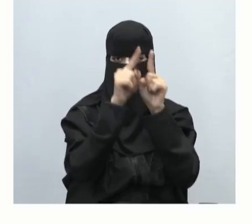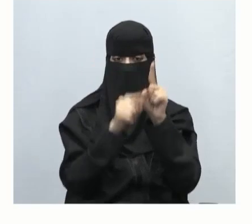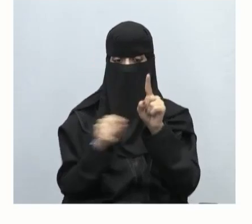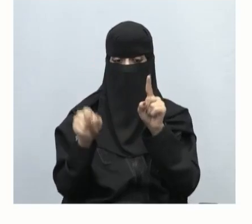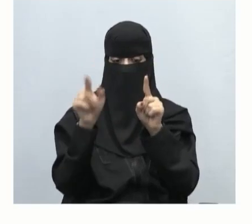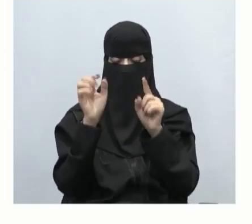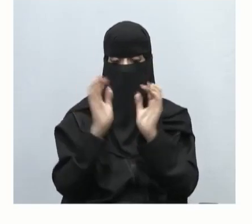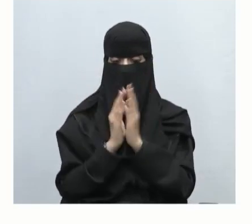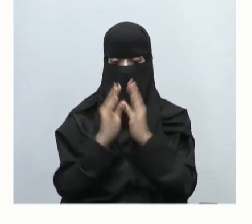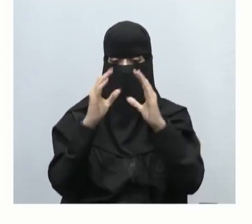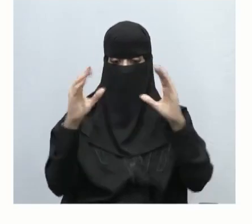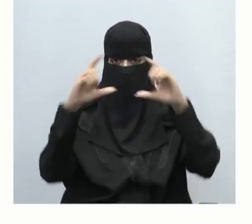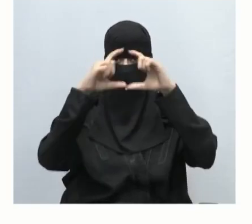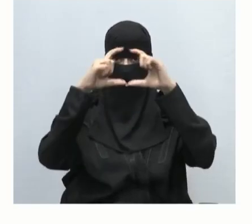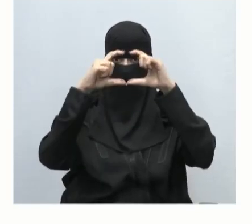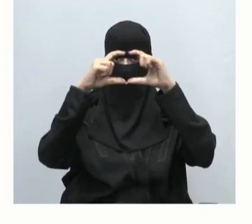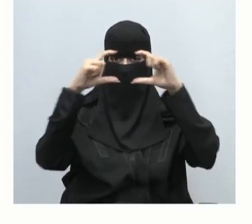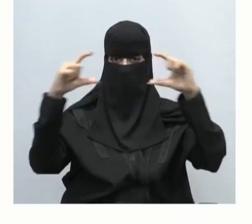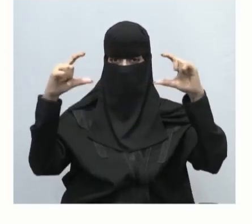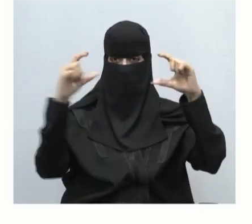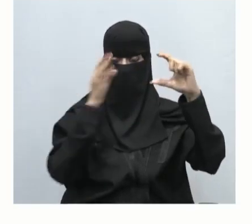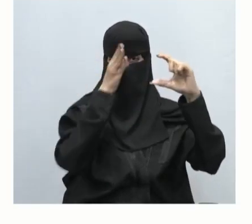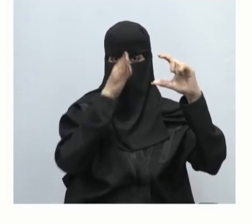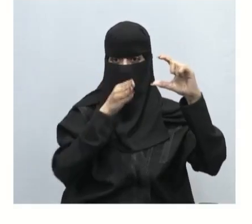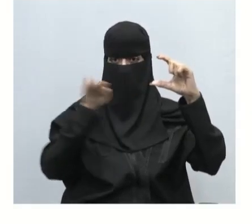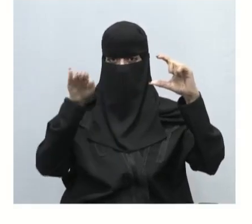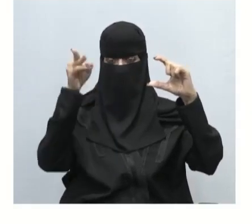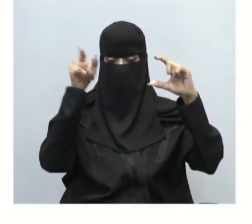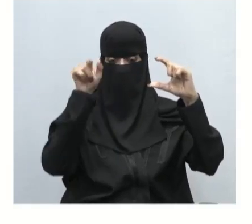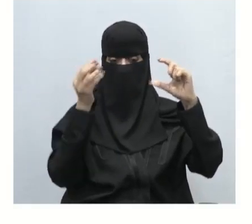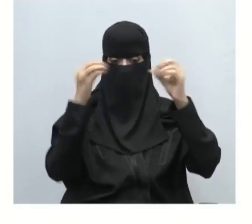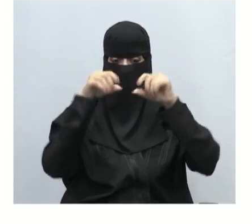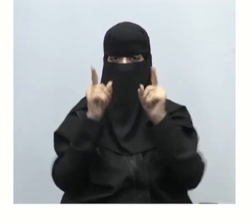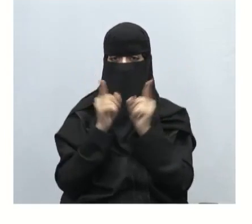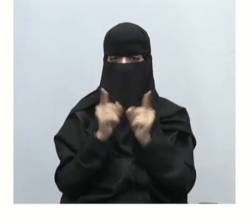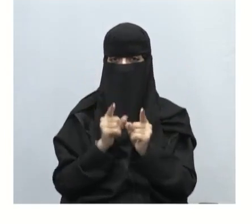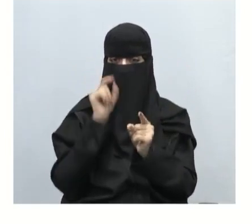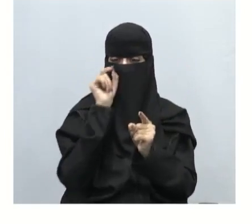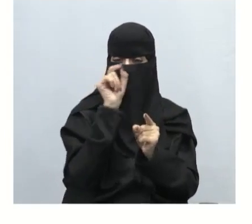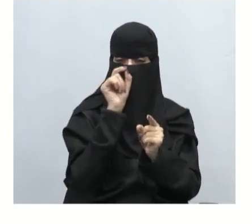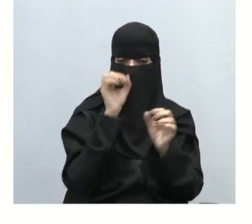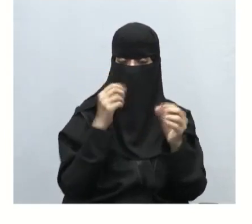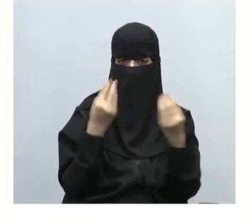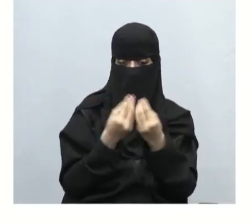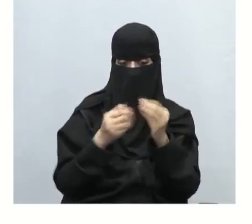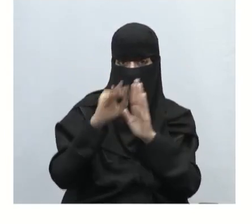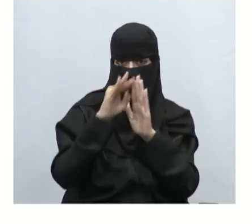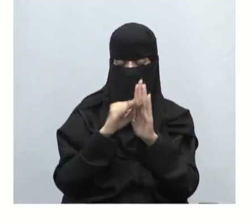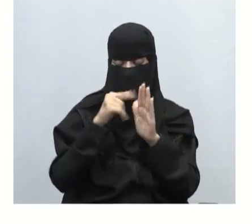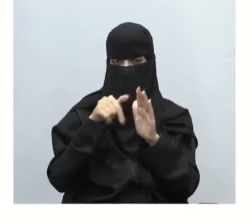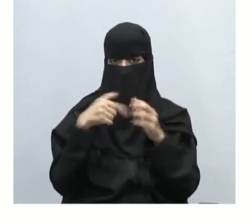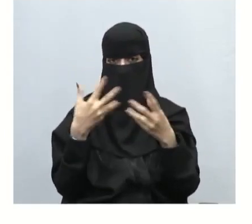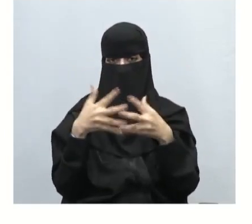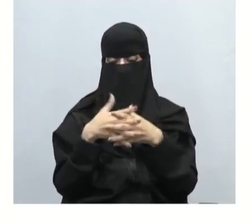هنا المربع مرسوم بداخل المستطيل نريد ان نحدد نقطه او تمثل زوجا مرتبا